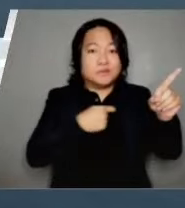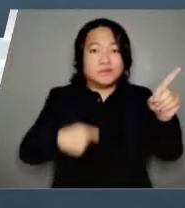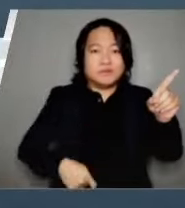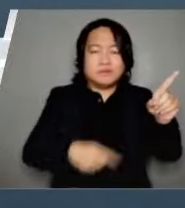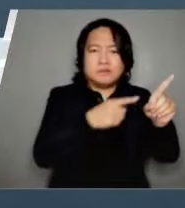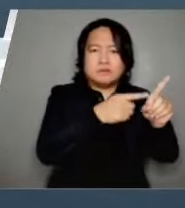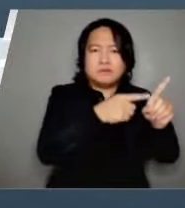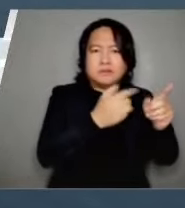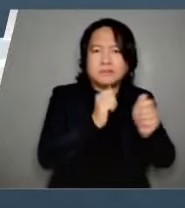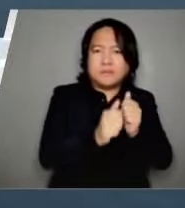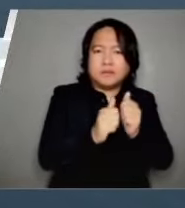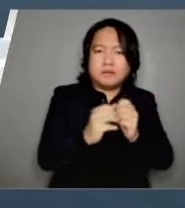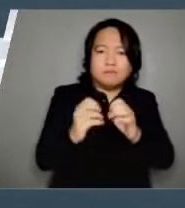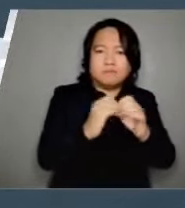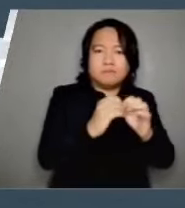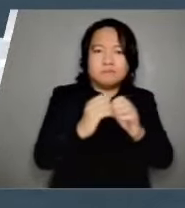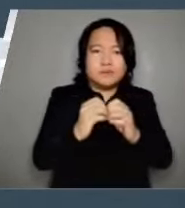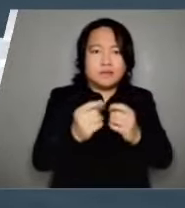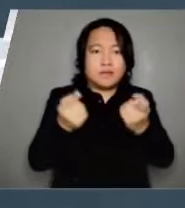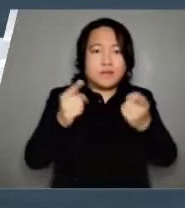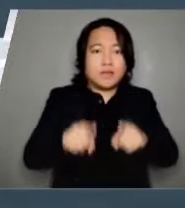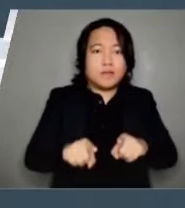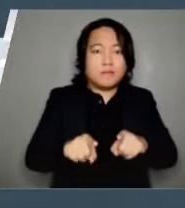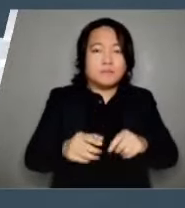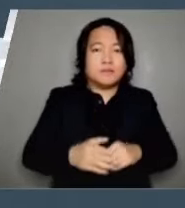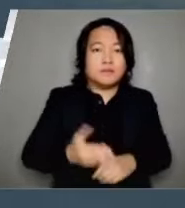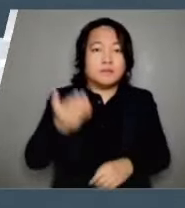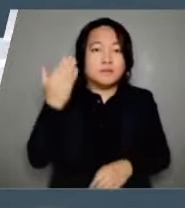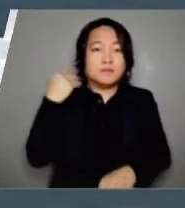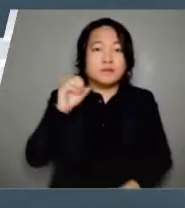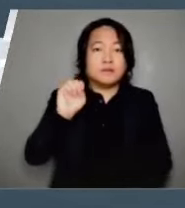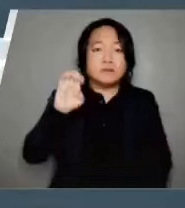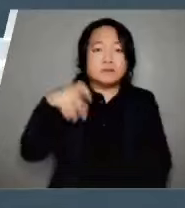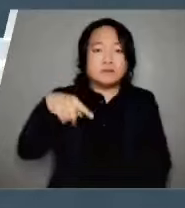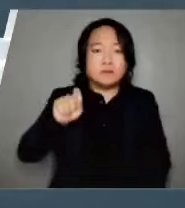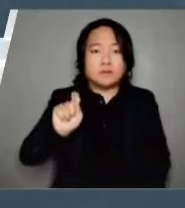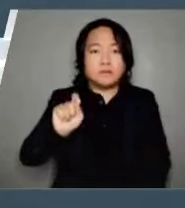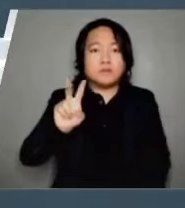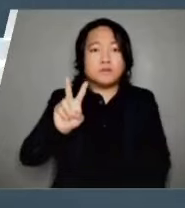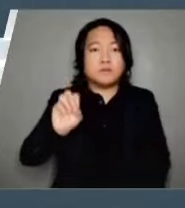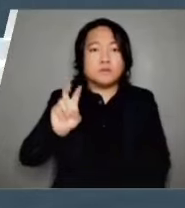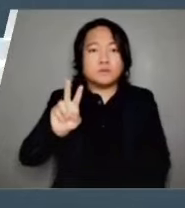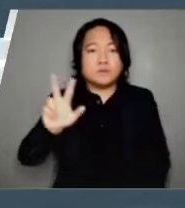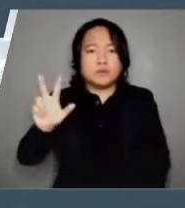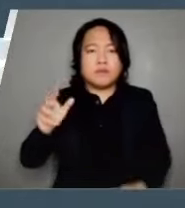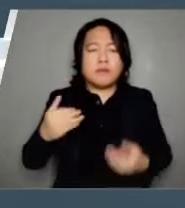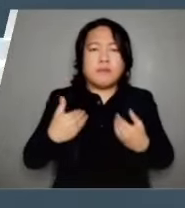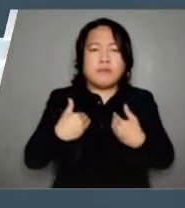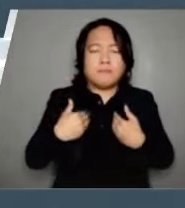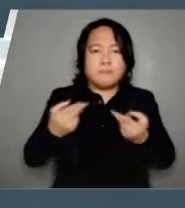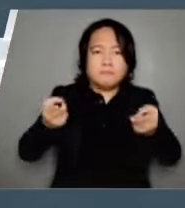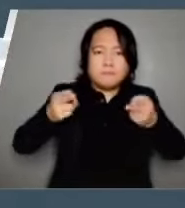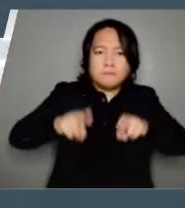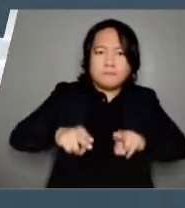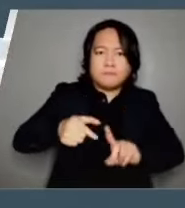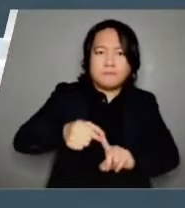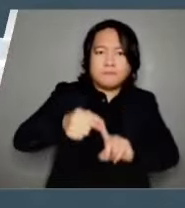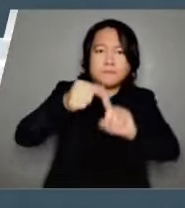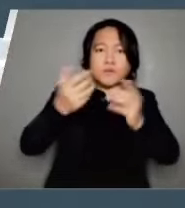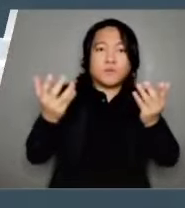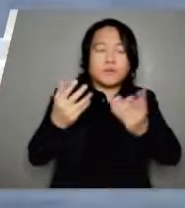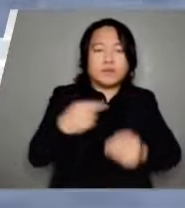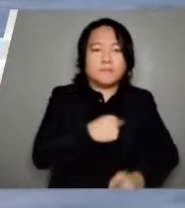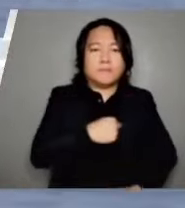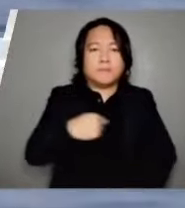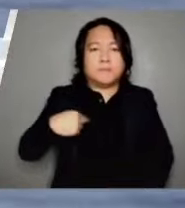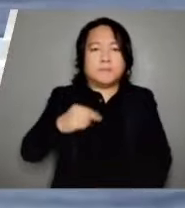na nabuo nung makipag-meeting sila noong September 2023 sa Special Envoy of the President sa Beijing para